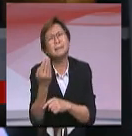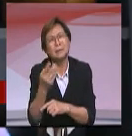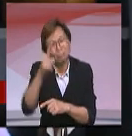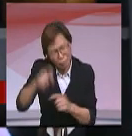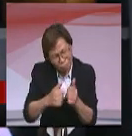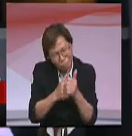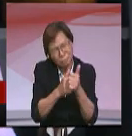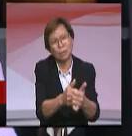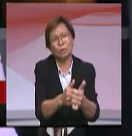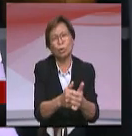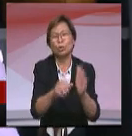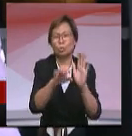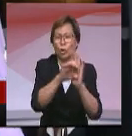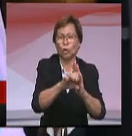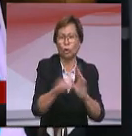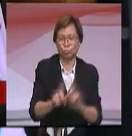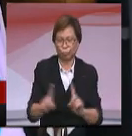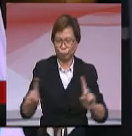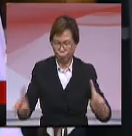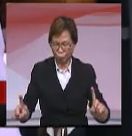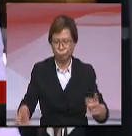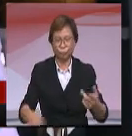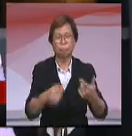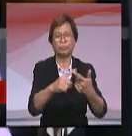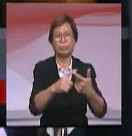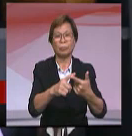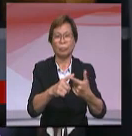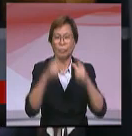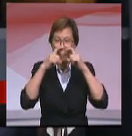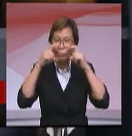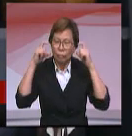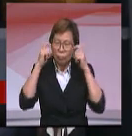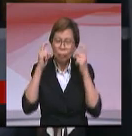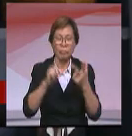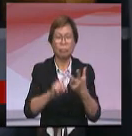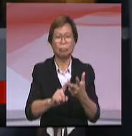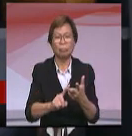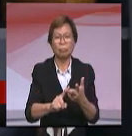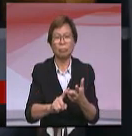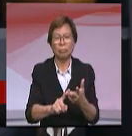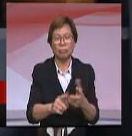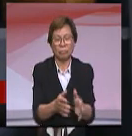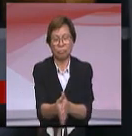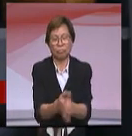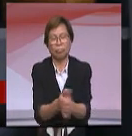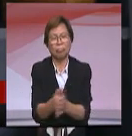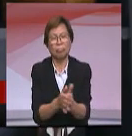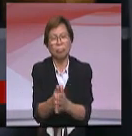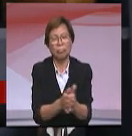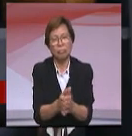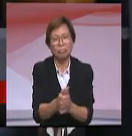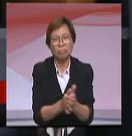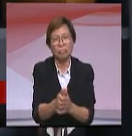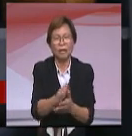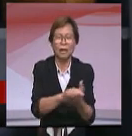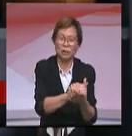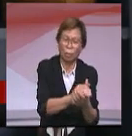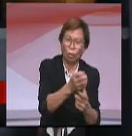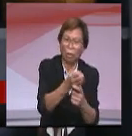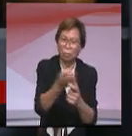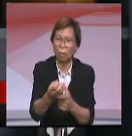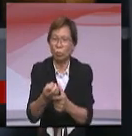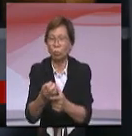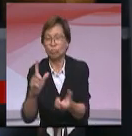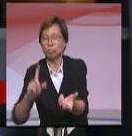dipatuhi seperti penjarakan sosial, pelitup muka, mencuci tangan sama ada dengan sabun